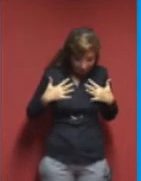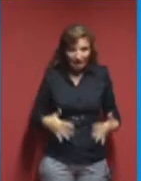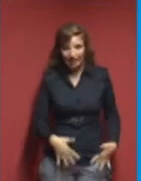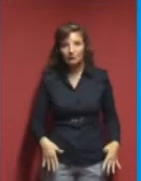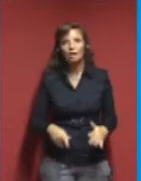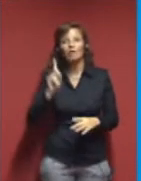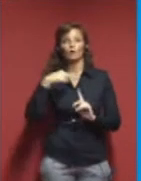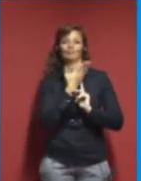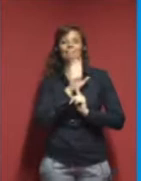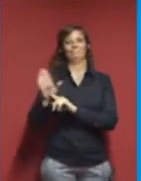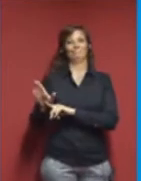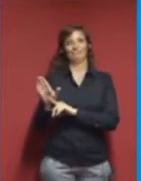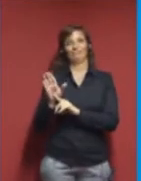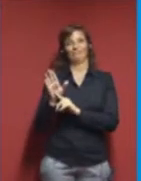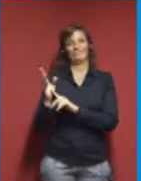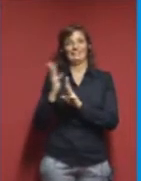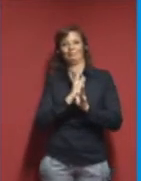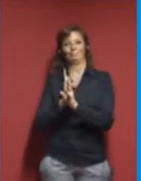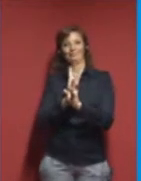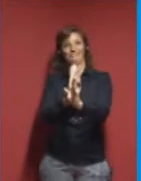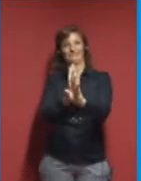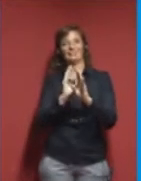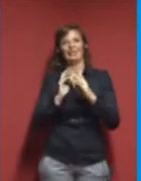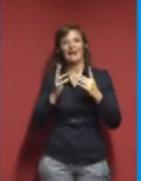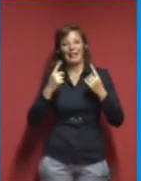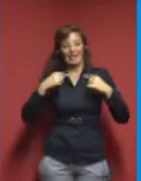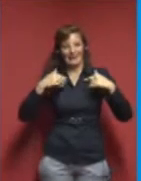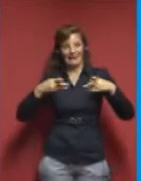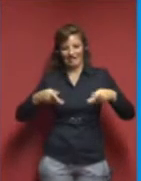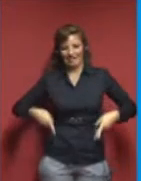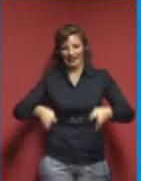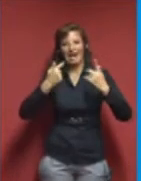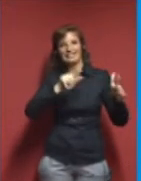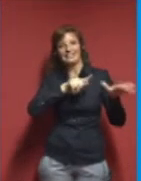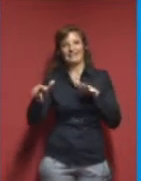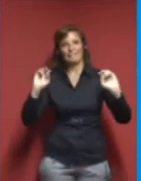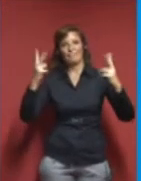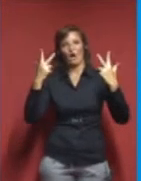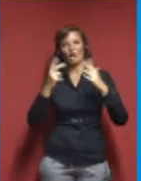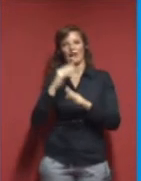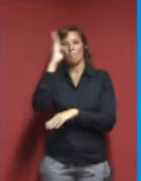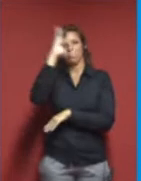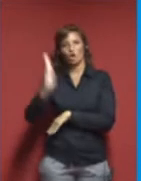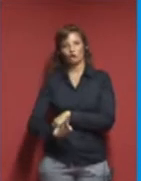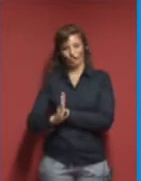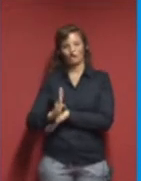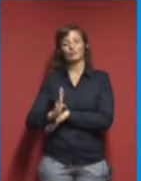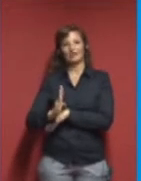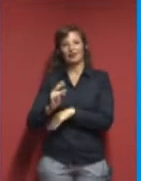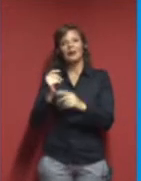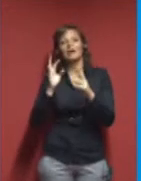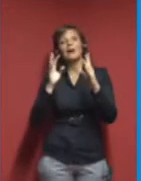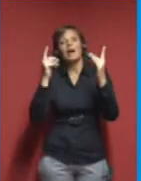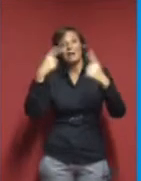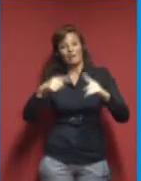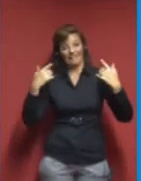anche messi in mostra, sono stati messi in mostra durante la settimana della moda di Boston. E